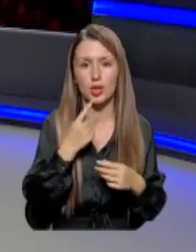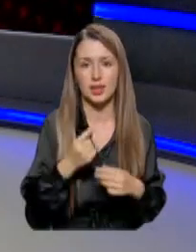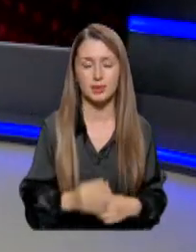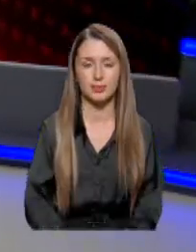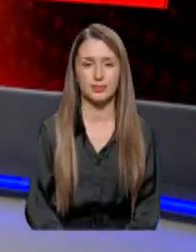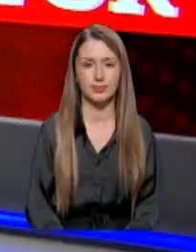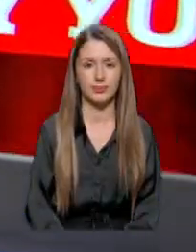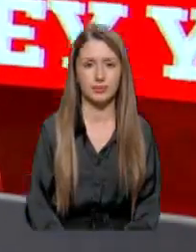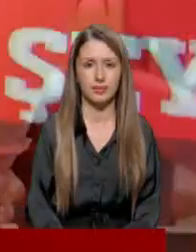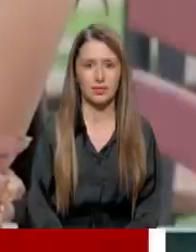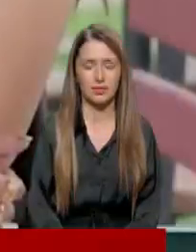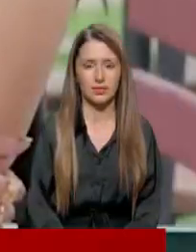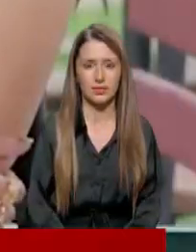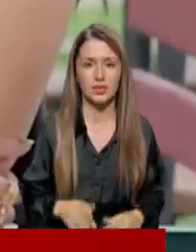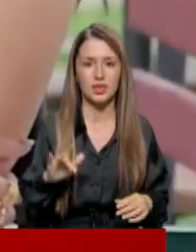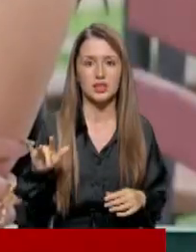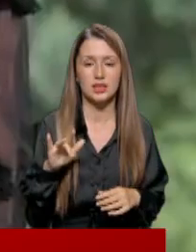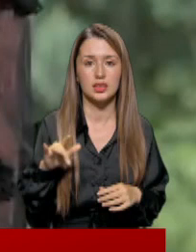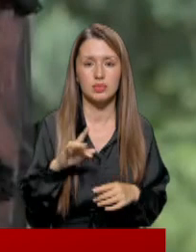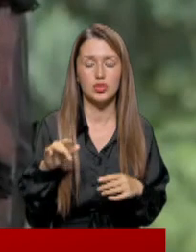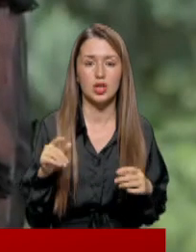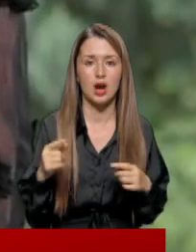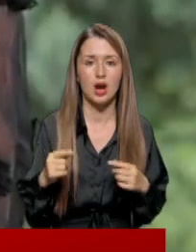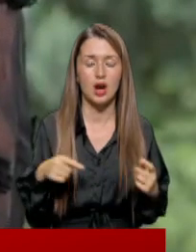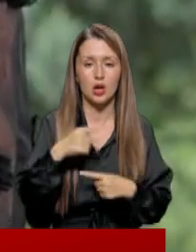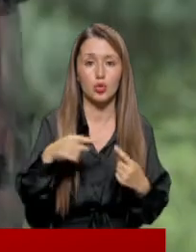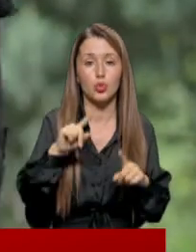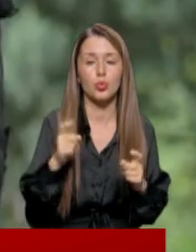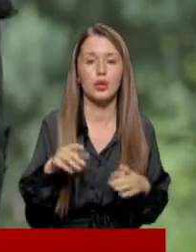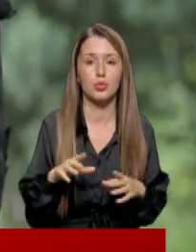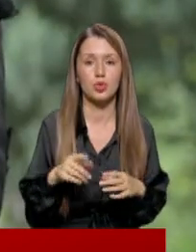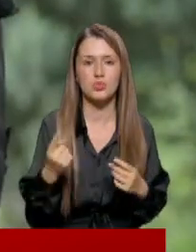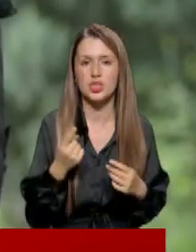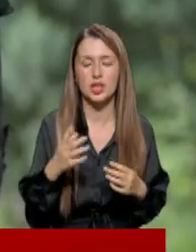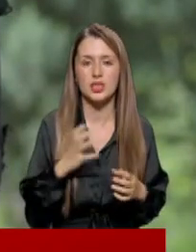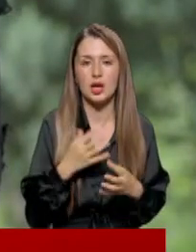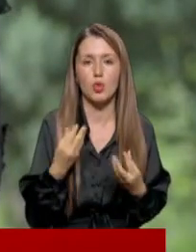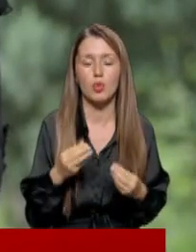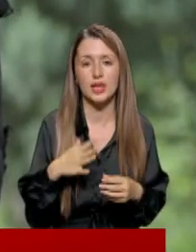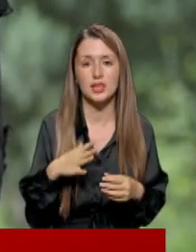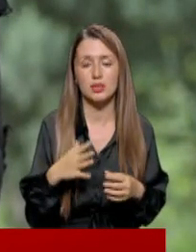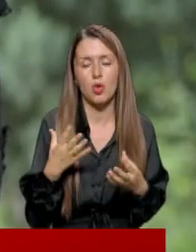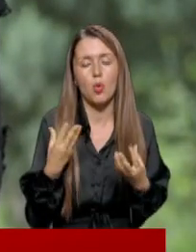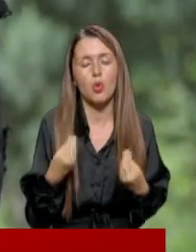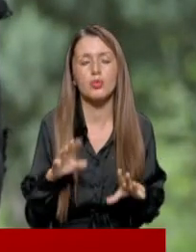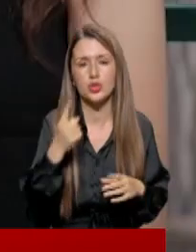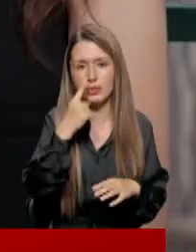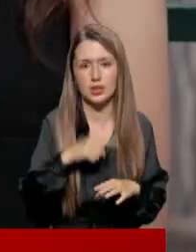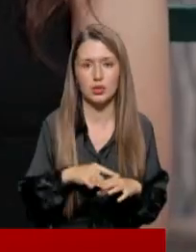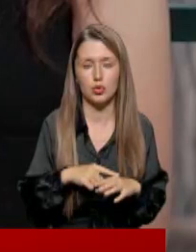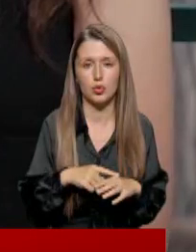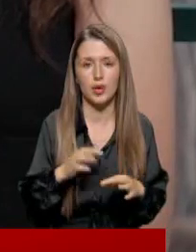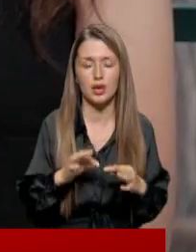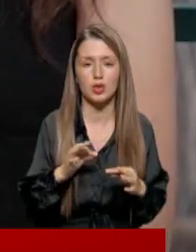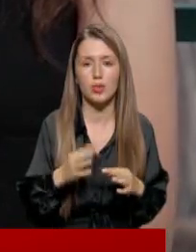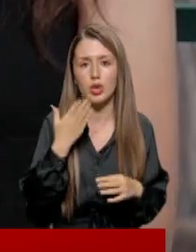dedi. İşsizim şu an. İş arayışındayım ama hiçbir şekilde bulamıyorum. Bir şeylerin sahibi olmak istesem de olamayacağıma inanıyorum. Ekonomi